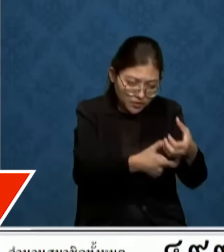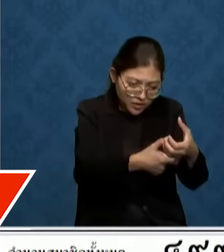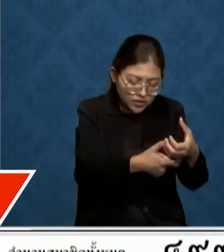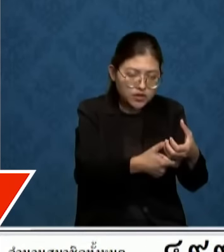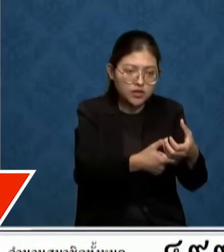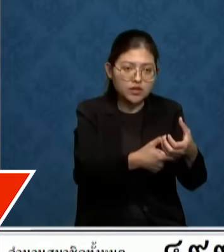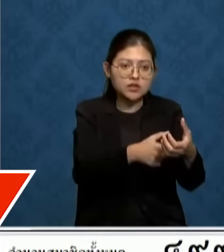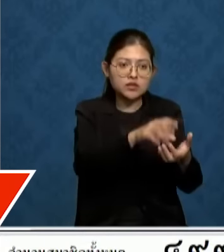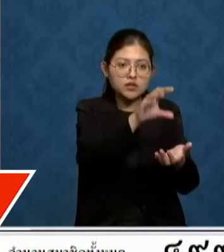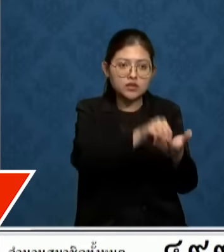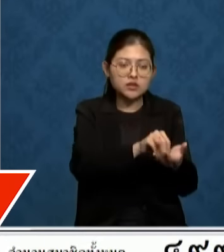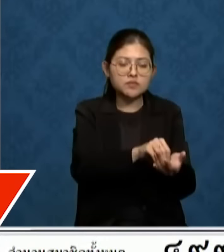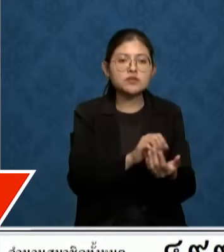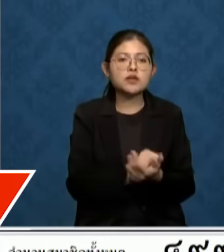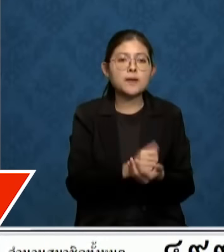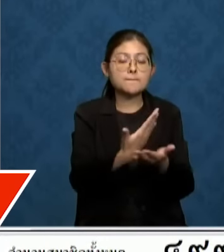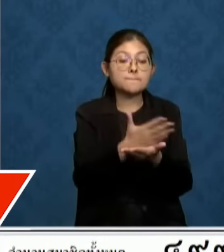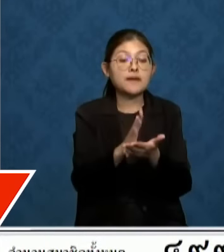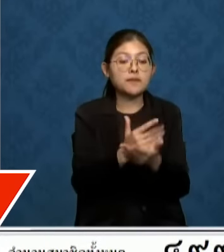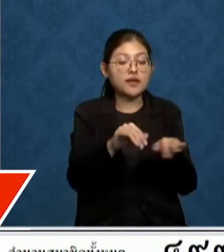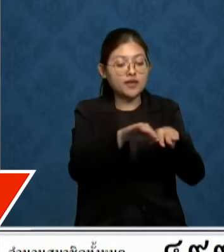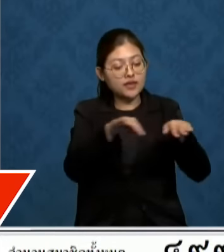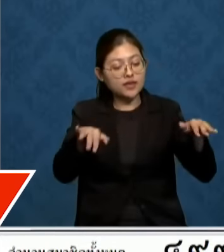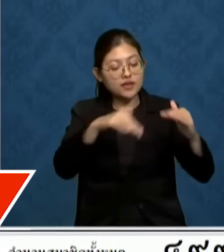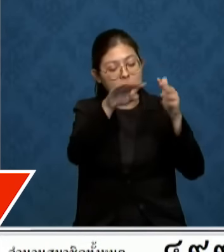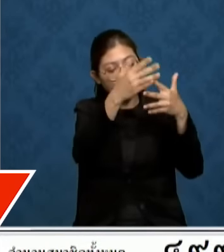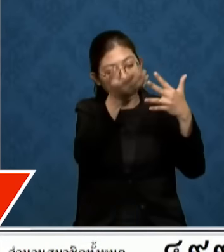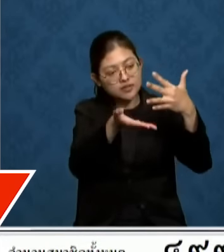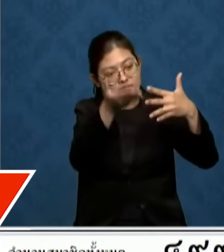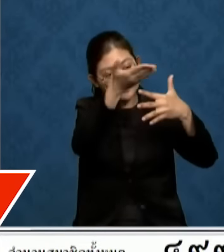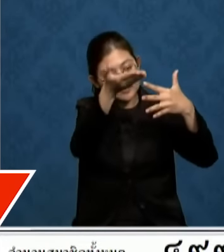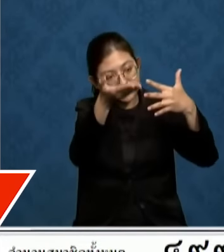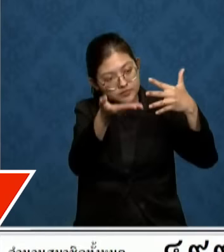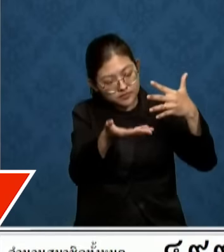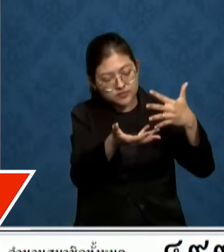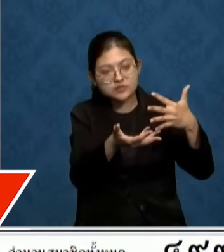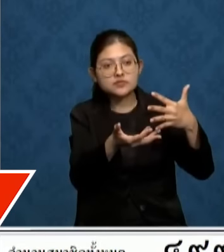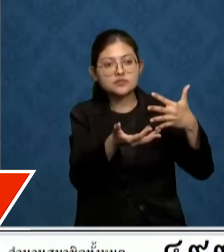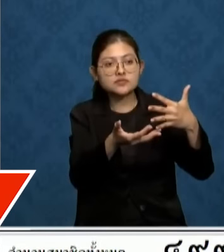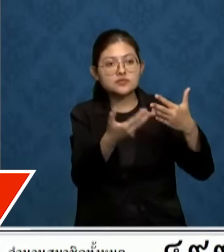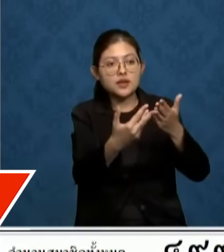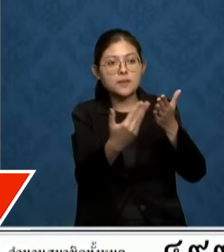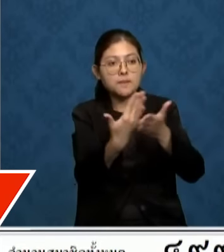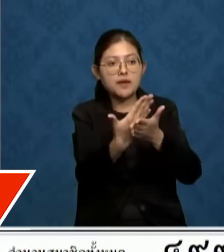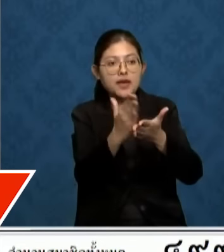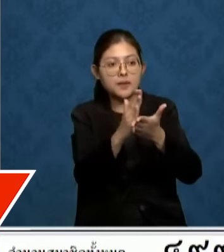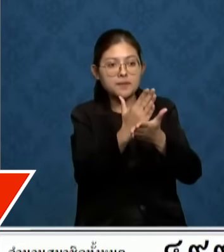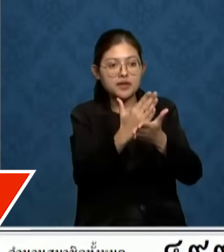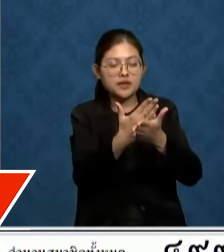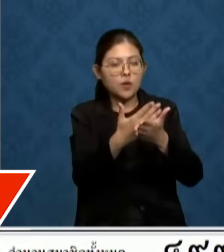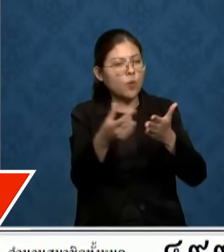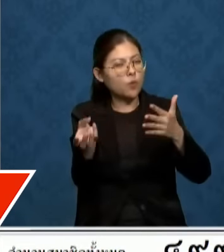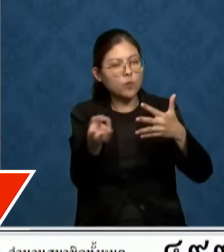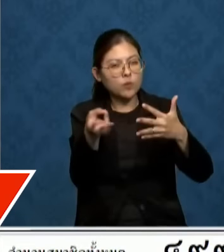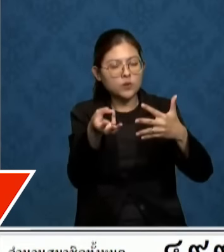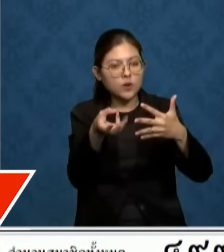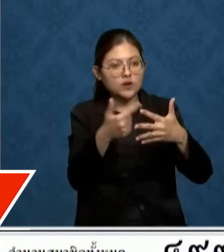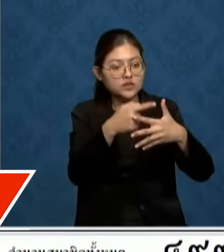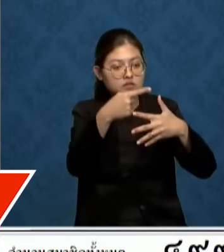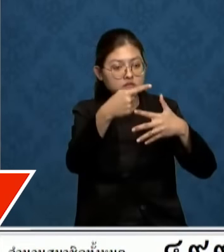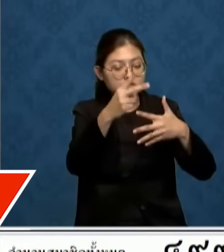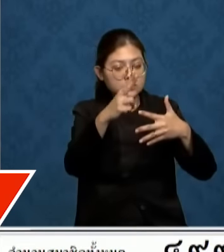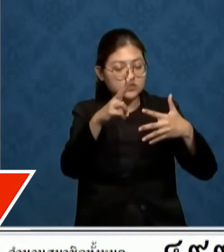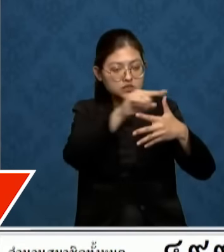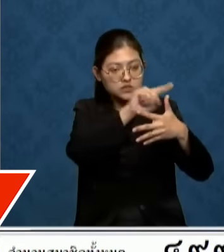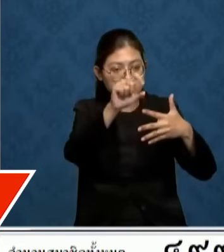ครับสามารถแบ่งเกณฑ์ระบาดนะครับของปลาหมอคางดำนะครับได้อย่างน้อยมากนะครับน้อย1-10ตัวนะครับ